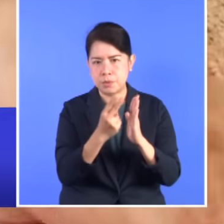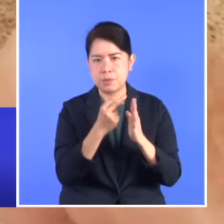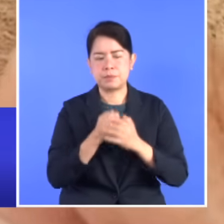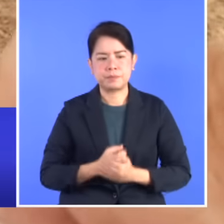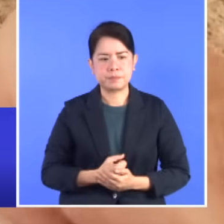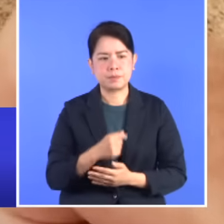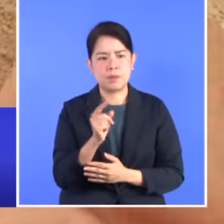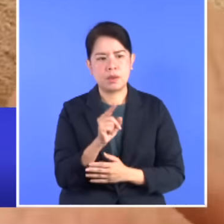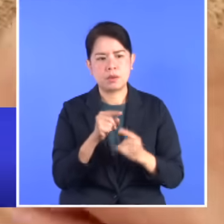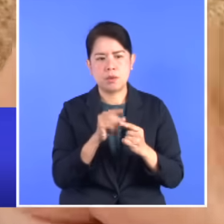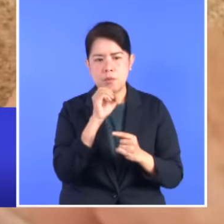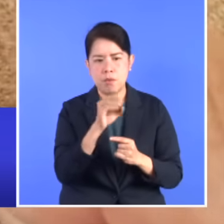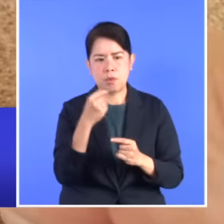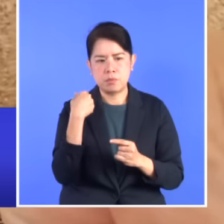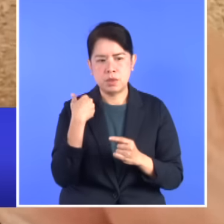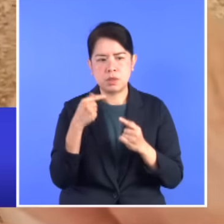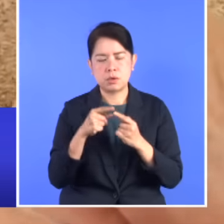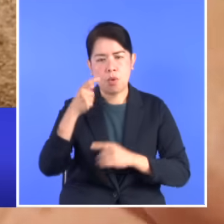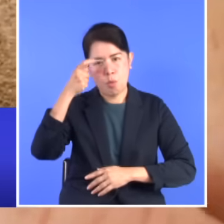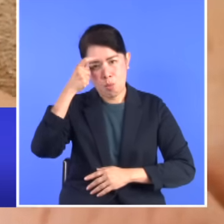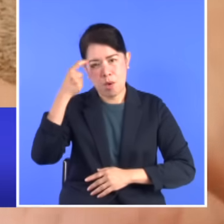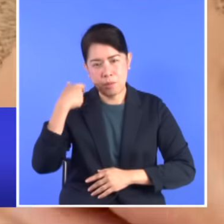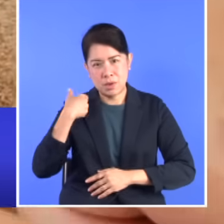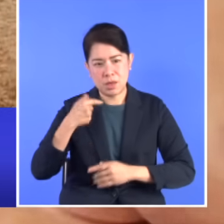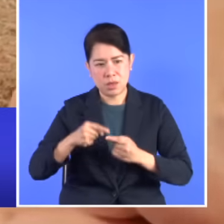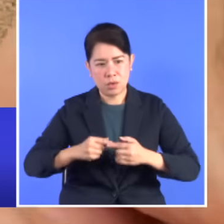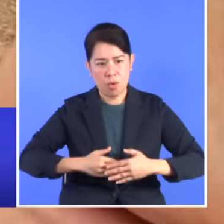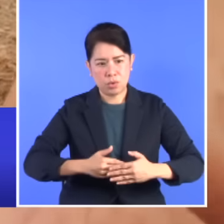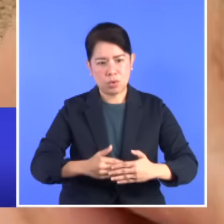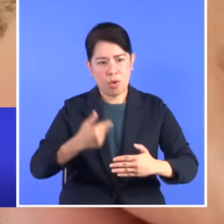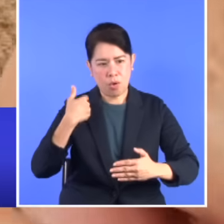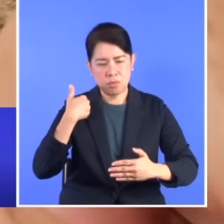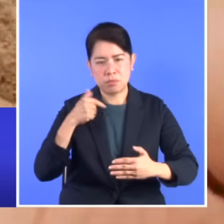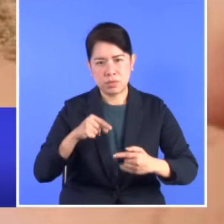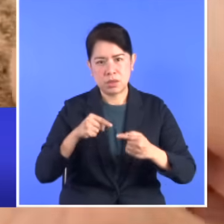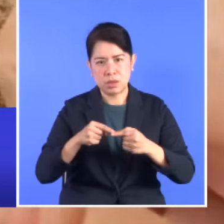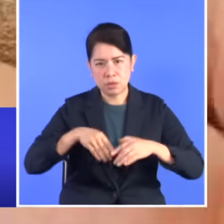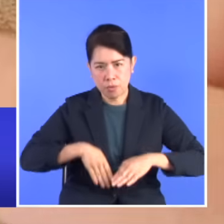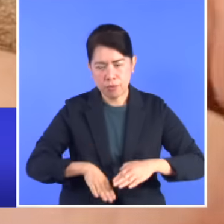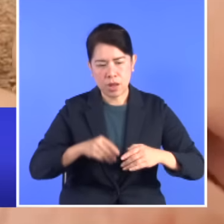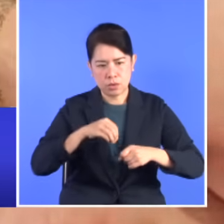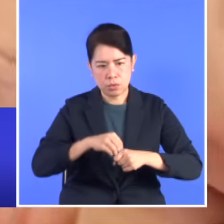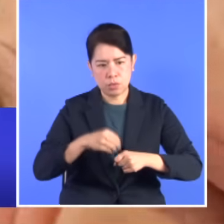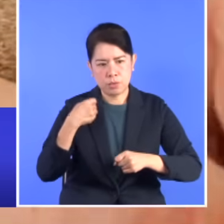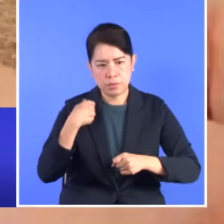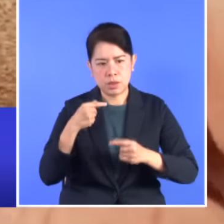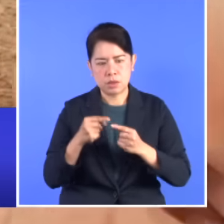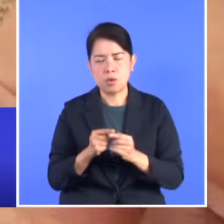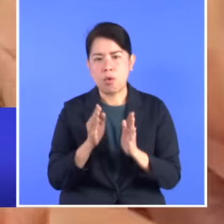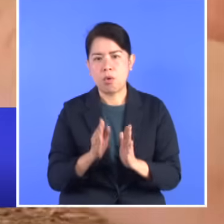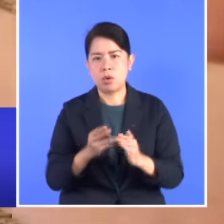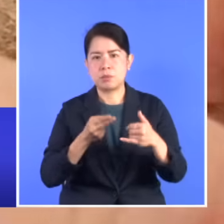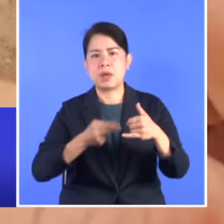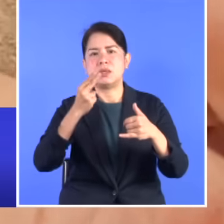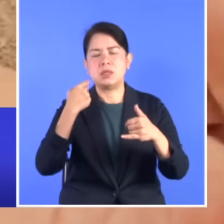ยบอกว่ามีวัวท้องแก่มีลูกแฝดในท้องมีคนเอาปืนมายิงตายเมื่อวันที่20ตุลาคมที่ผ่านมาเนี่ยนะครับผมก็ไม่เค